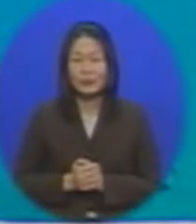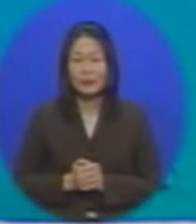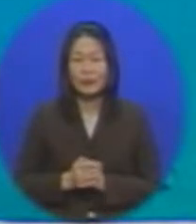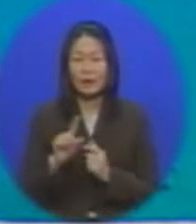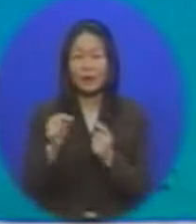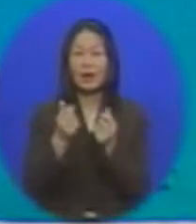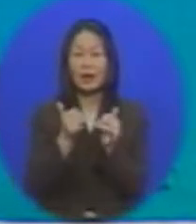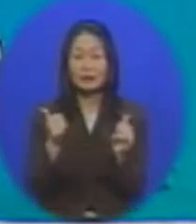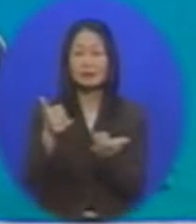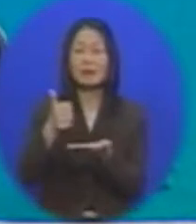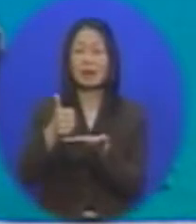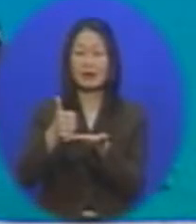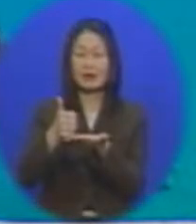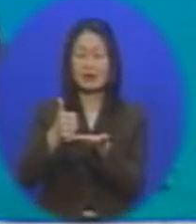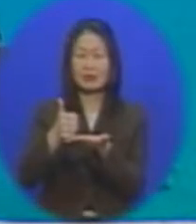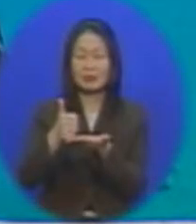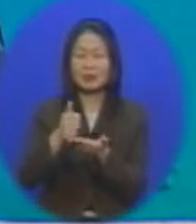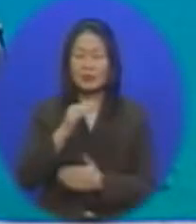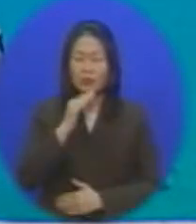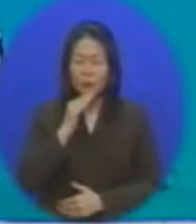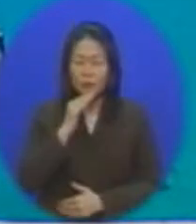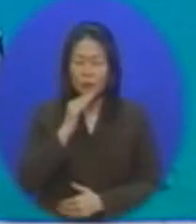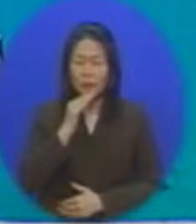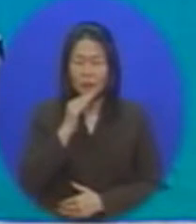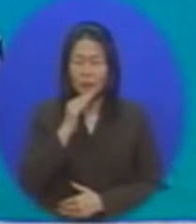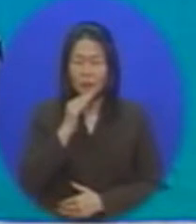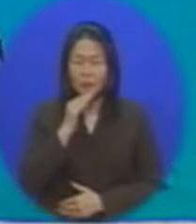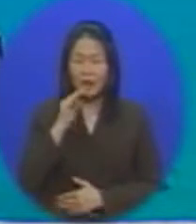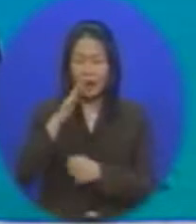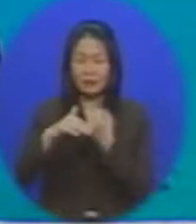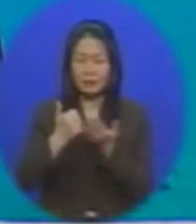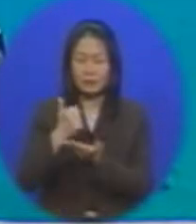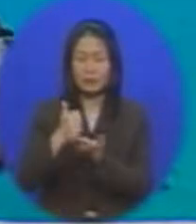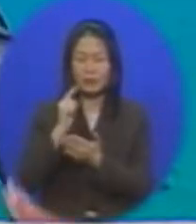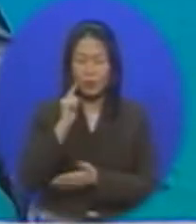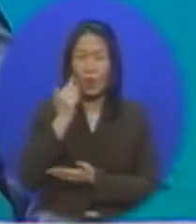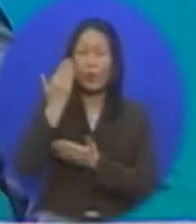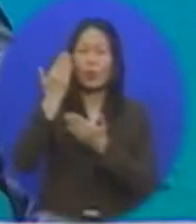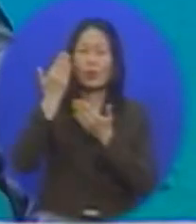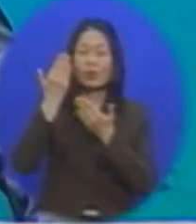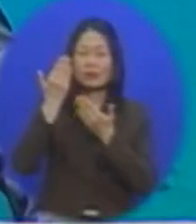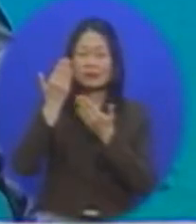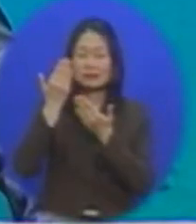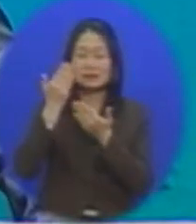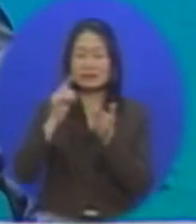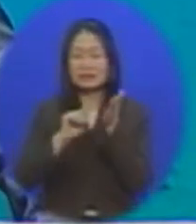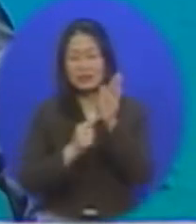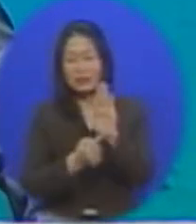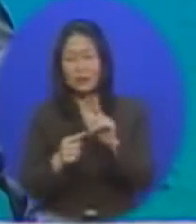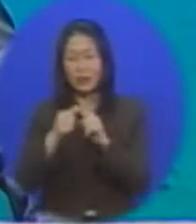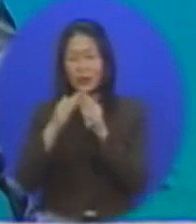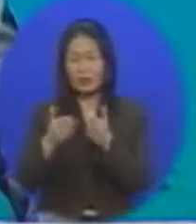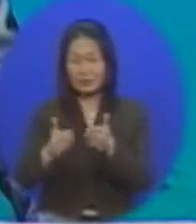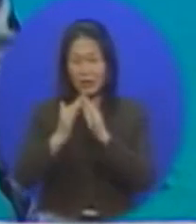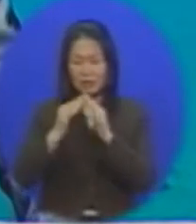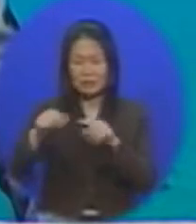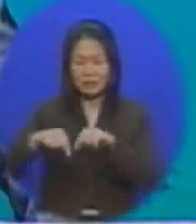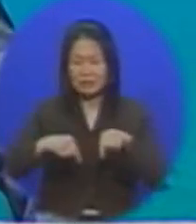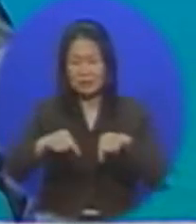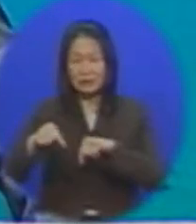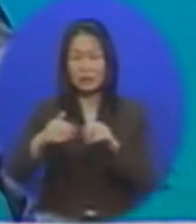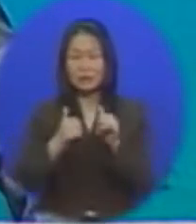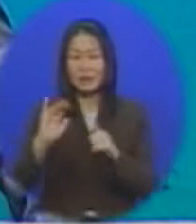그런분들은 하나님의 영광이 드러나는 교회를 세울 지도자 깜 입니다 그런데